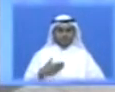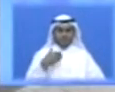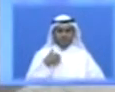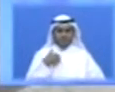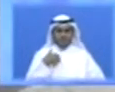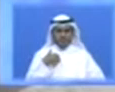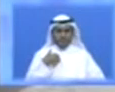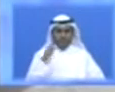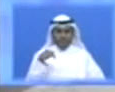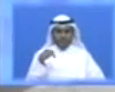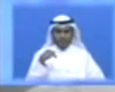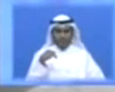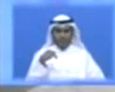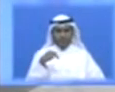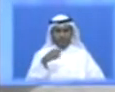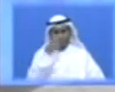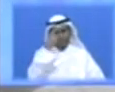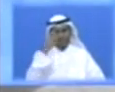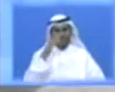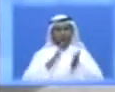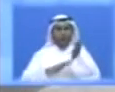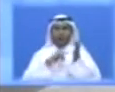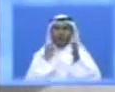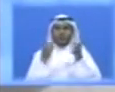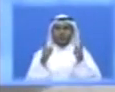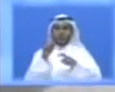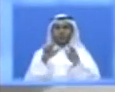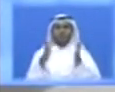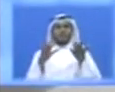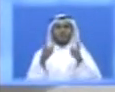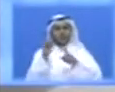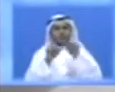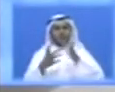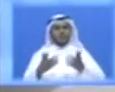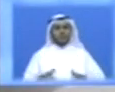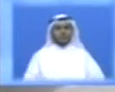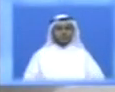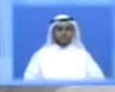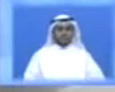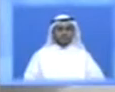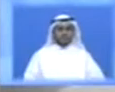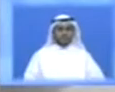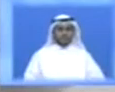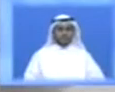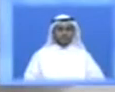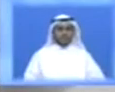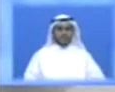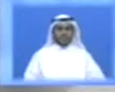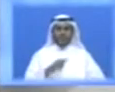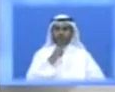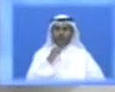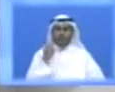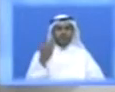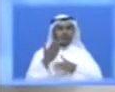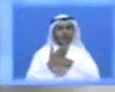يعني وضعية الشيب سوف تشكل خطورة لمرتدي البحر، طبيعة هذا الخطر يعني بالتحديد لو تكرمت. طبيعة هذا الخطأ هذا،